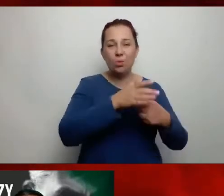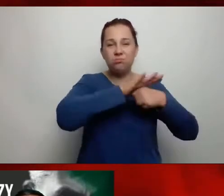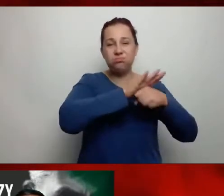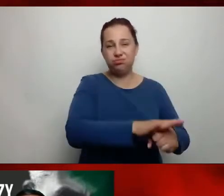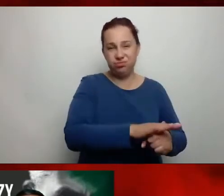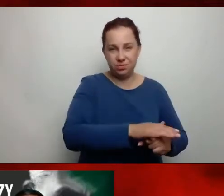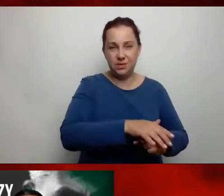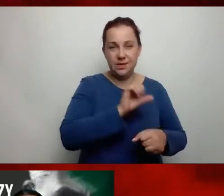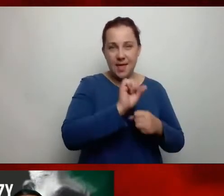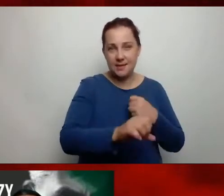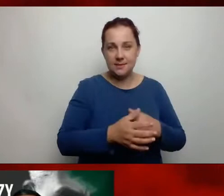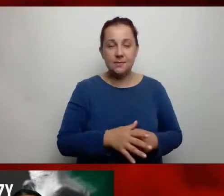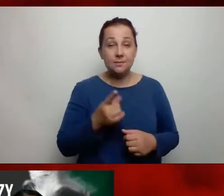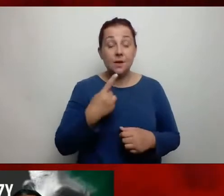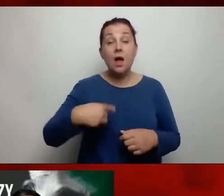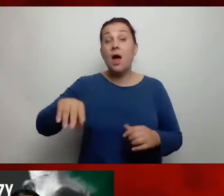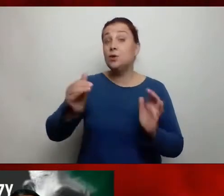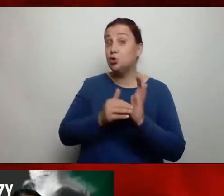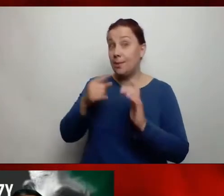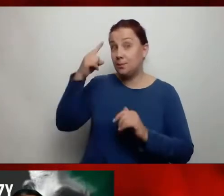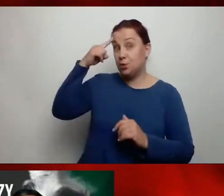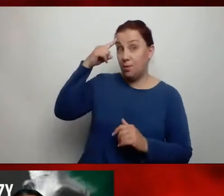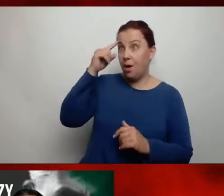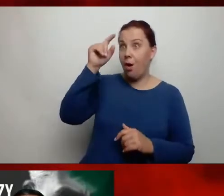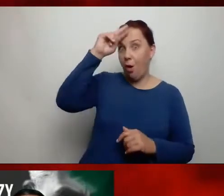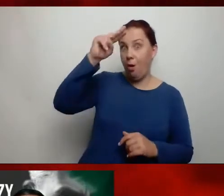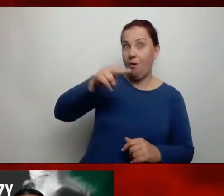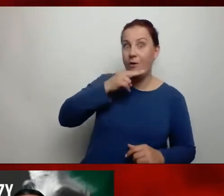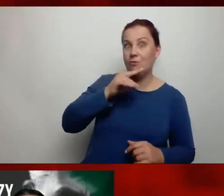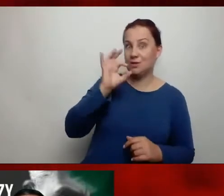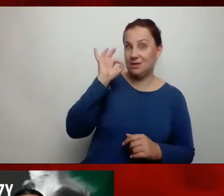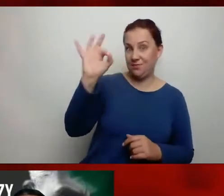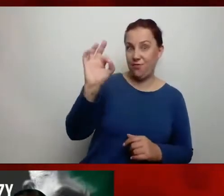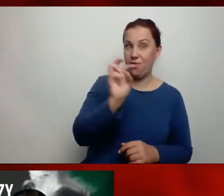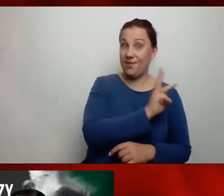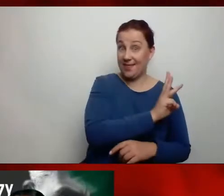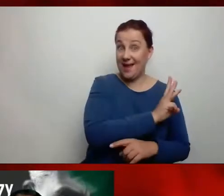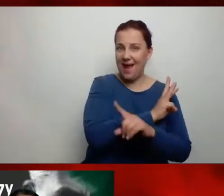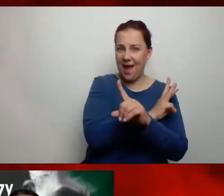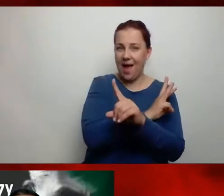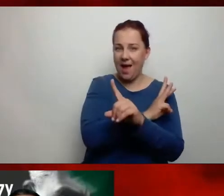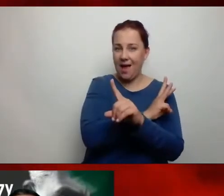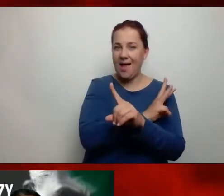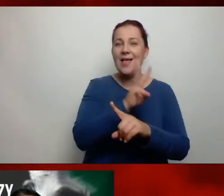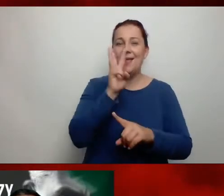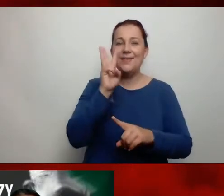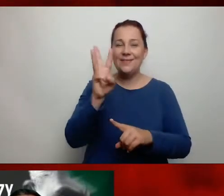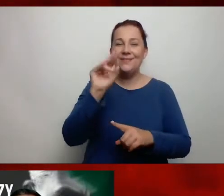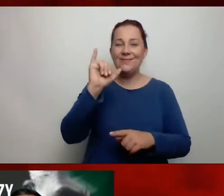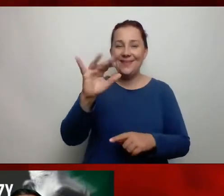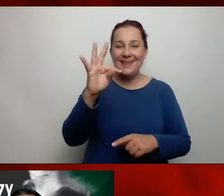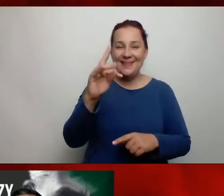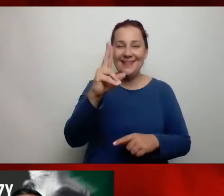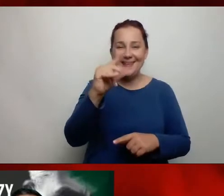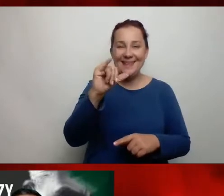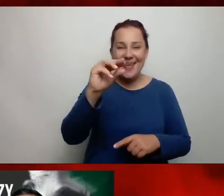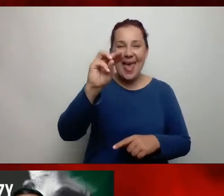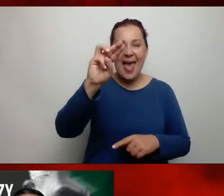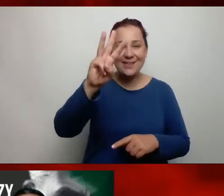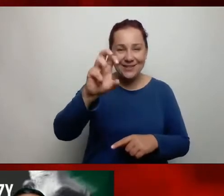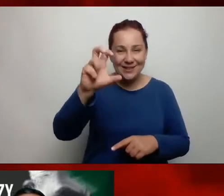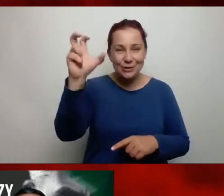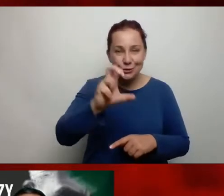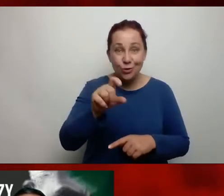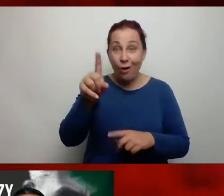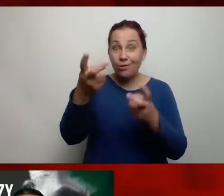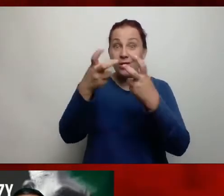oblige. Przypomnijmy, że Stanisław Witkacy, ojciec Witkacego, Witkiewicz, Witkacego, jest